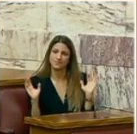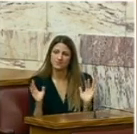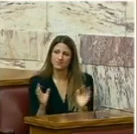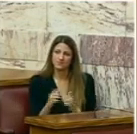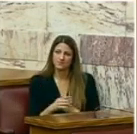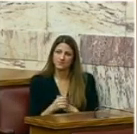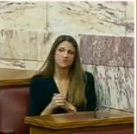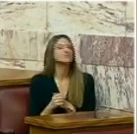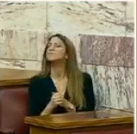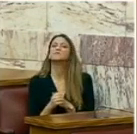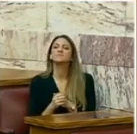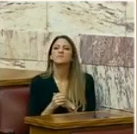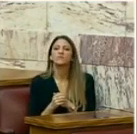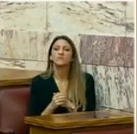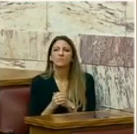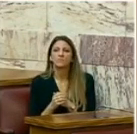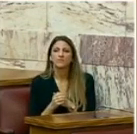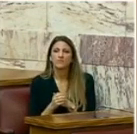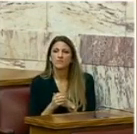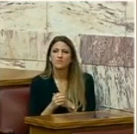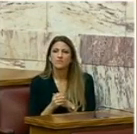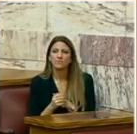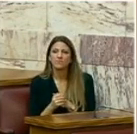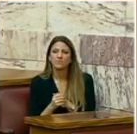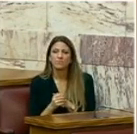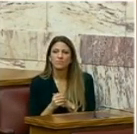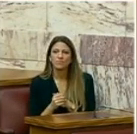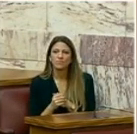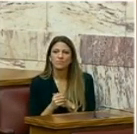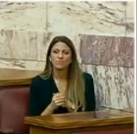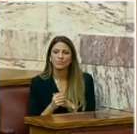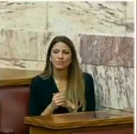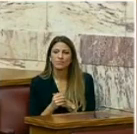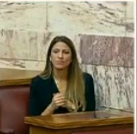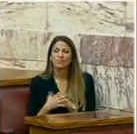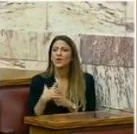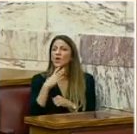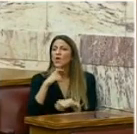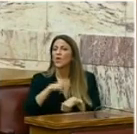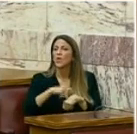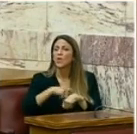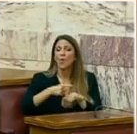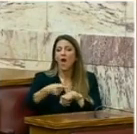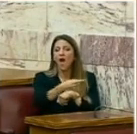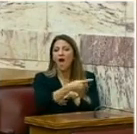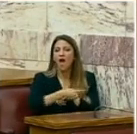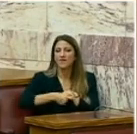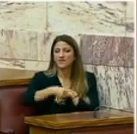τη λογική της νομής της εξουσίας για την εύνοια των ημετέρων.